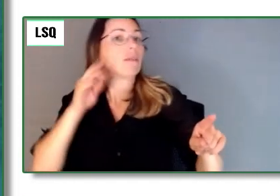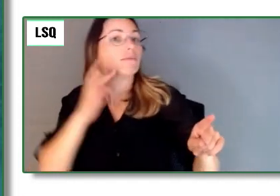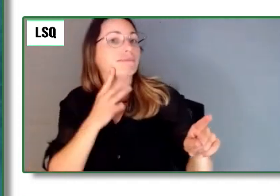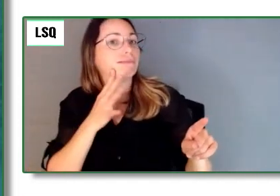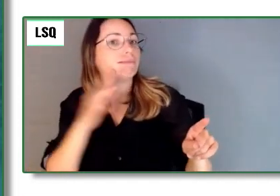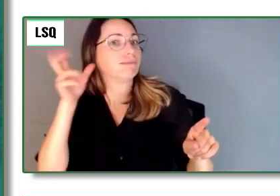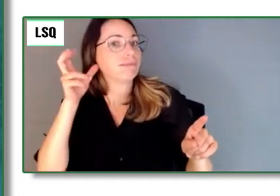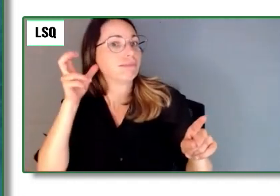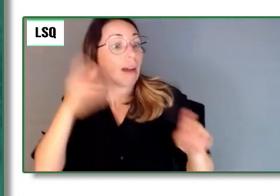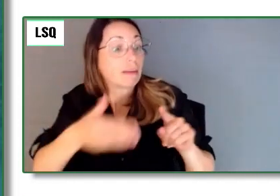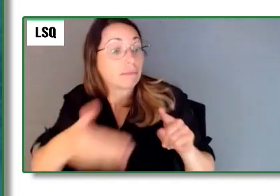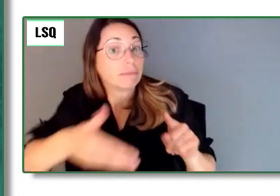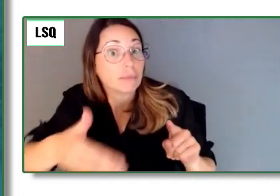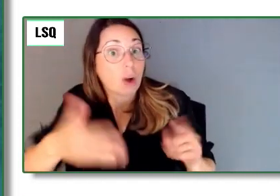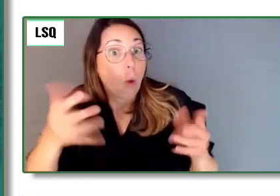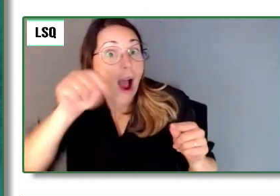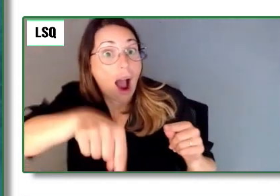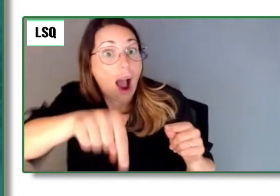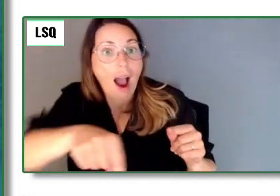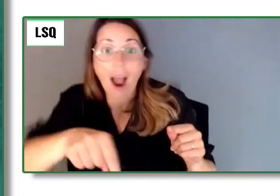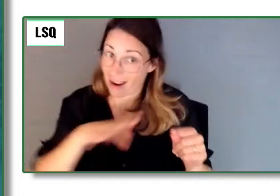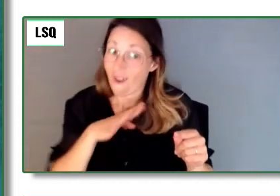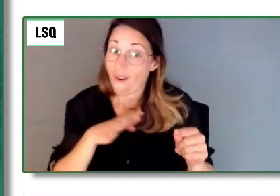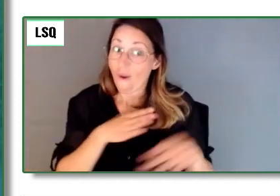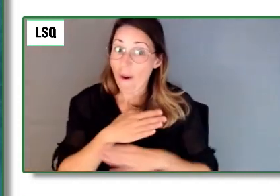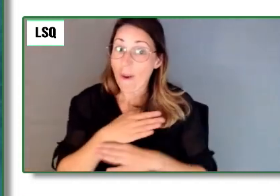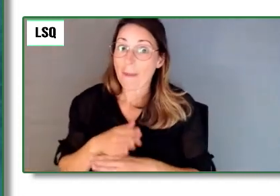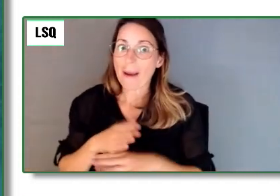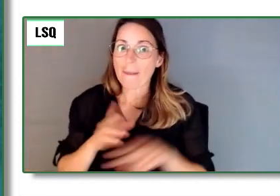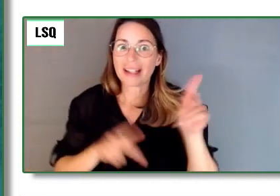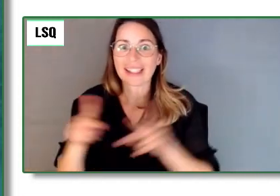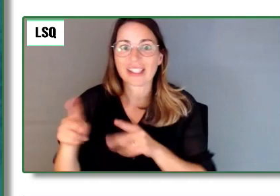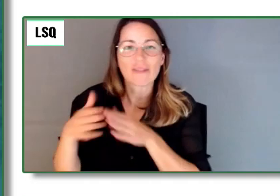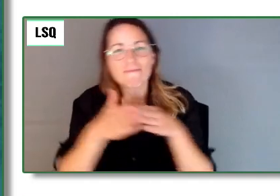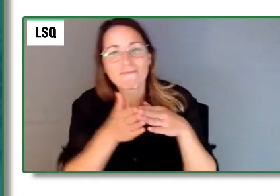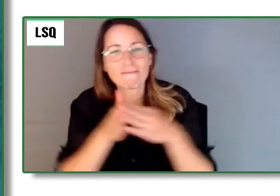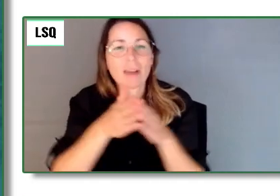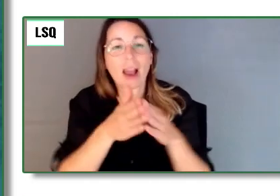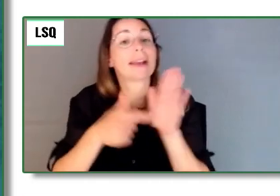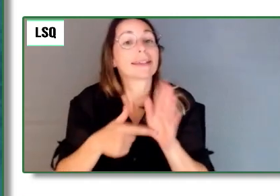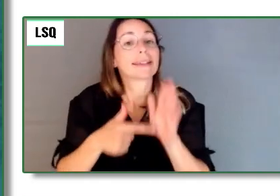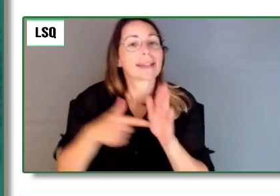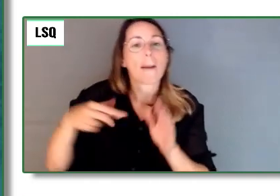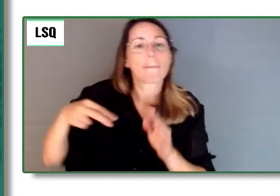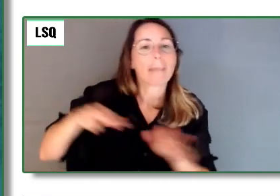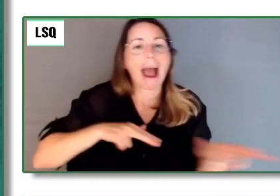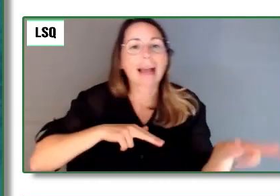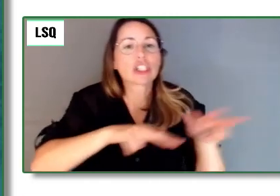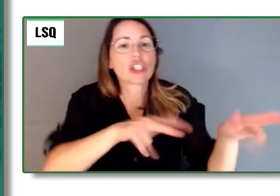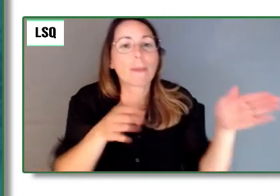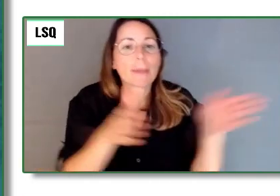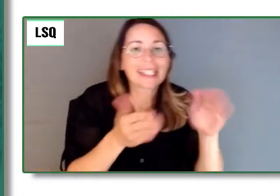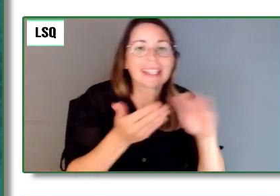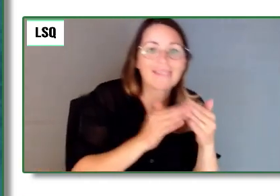édifices, également sur les sentiers des parcs. Il suffit d'avoir une connectivité cellulaire. Diapo suivante.